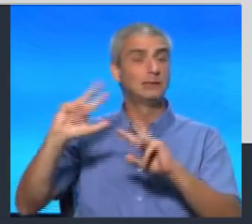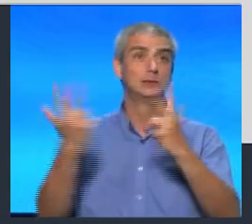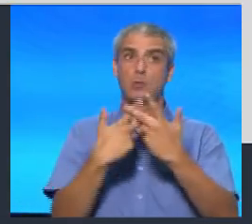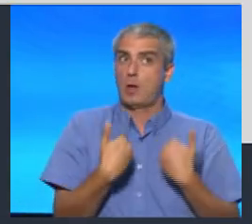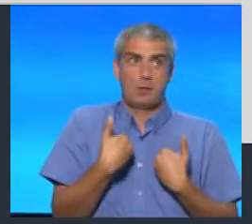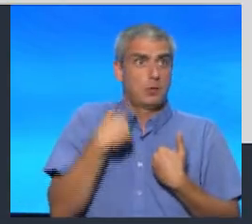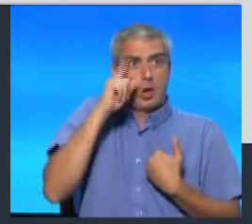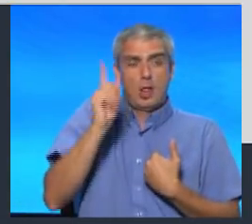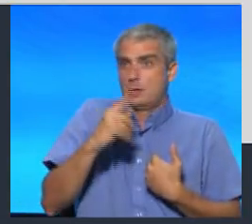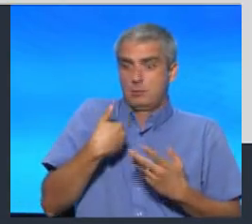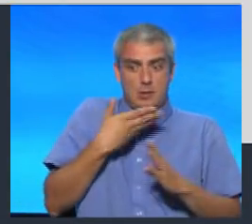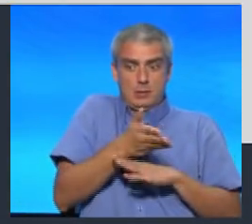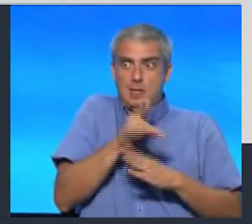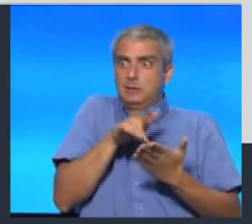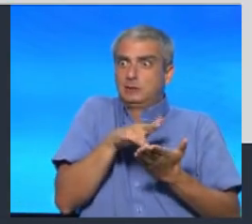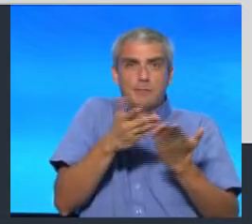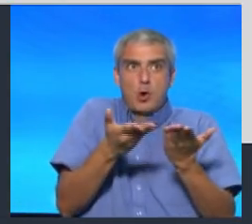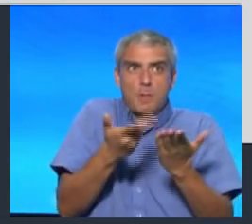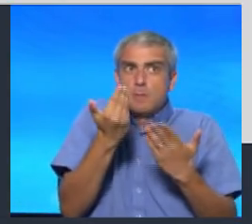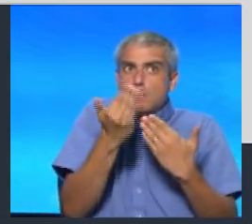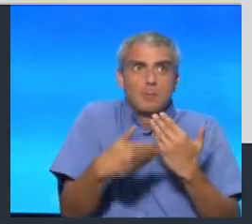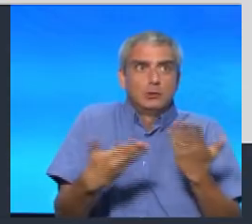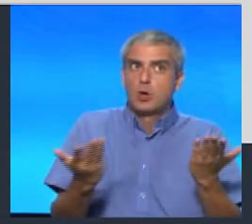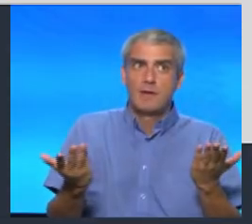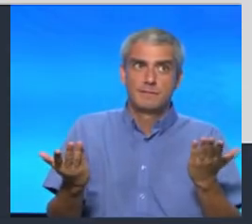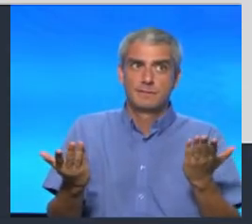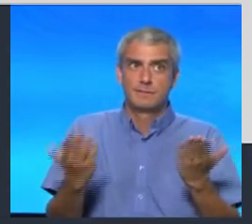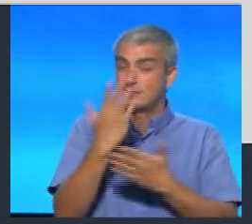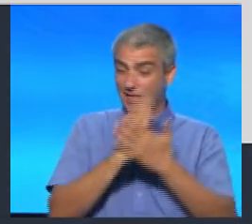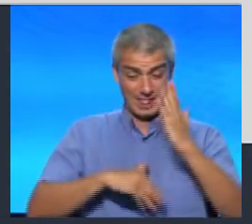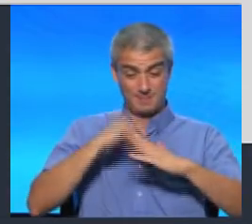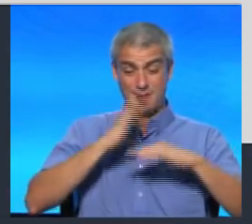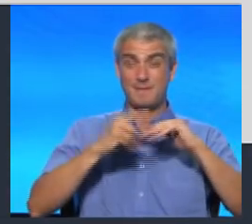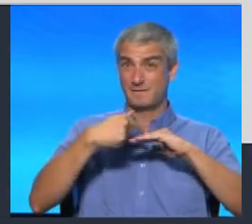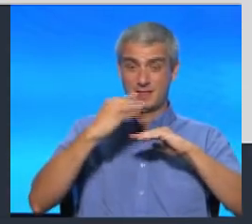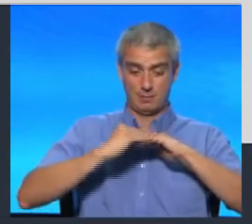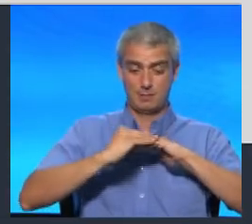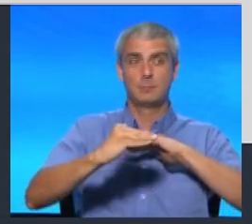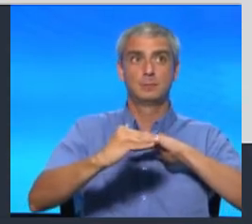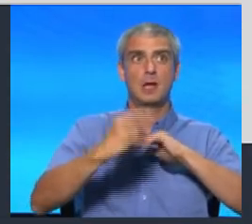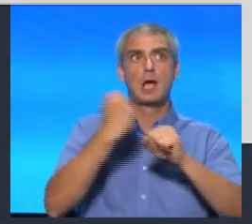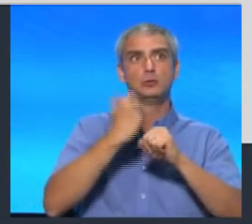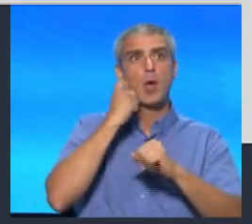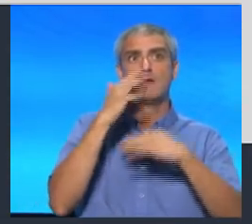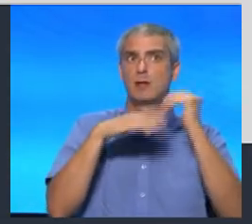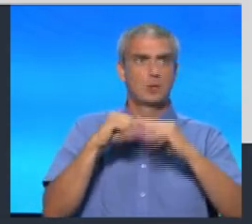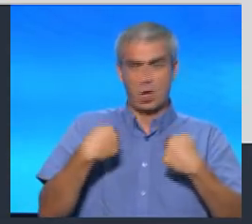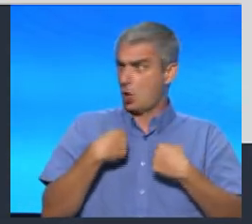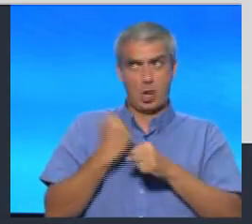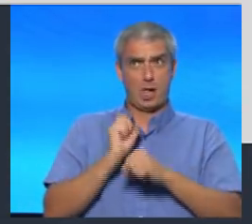גם לא ידעתי שאני הכנסתי למקום שבסופו של דבר חלק מהמבנה נעשה בו עבירה בנייה, לא על